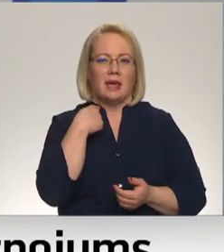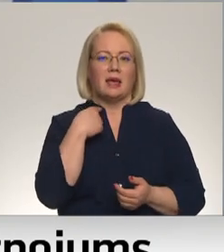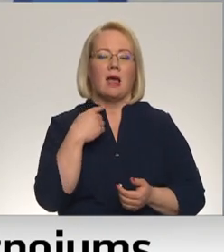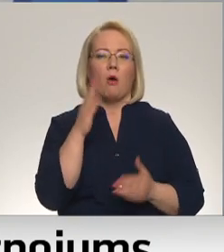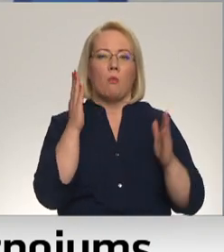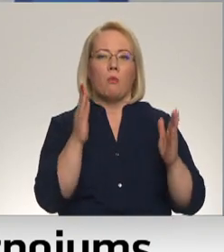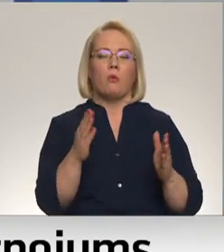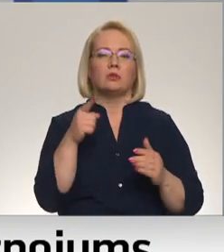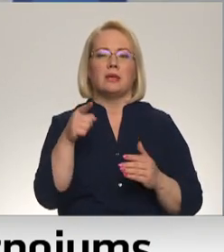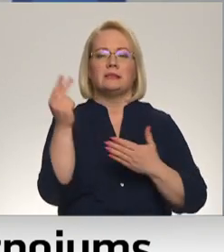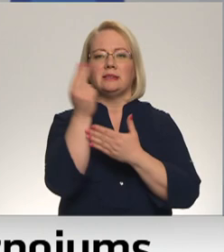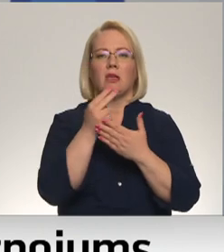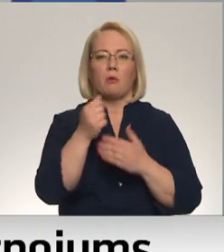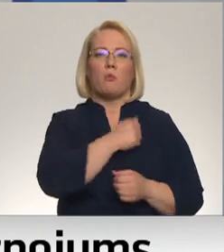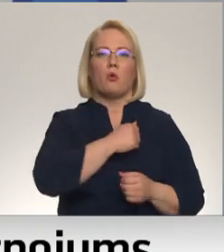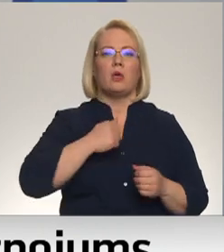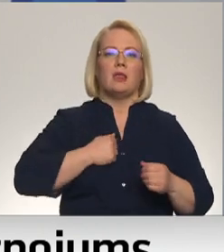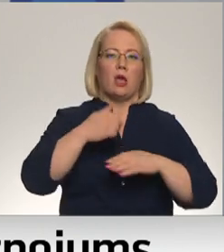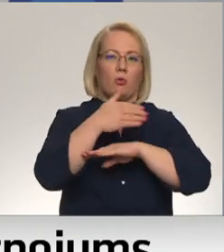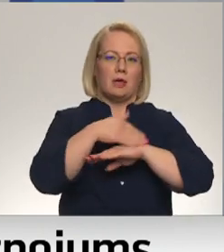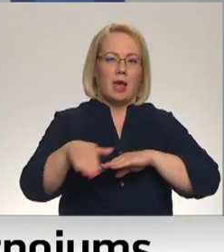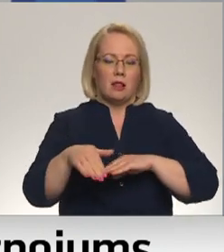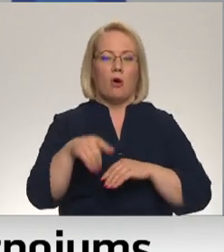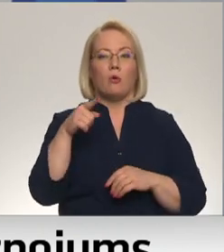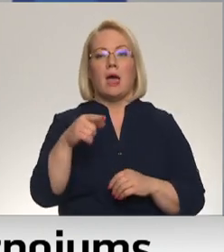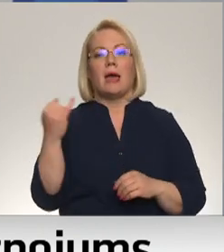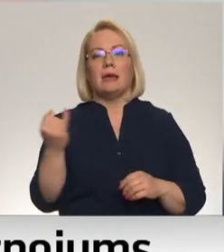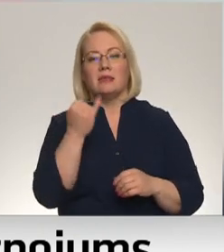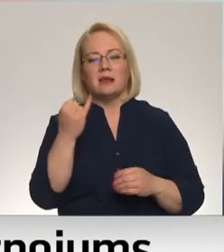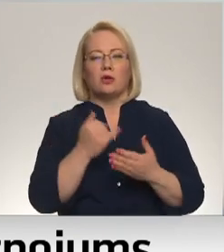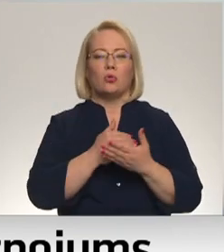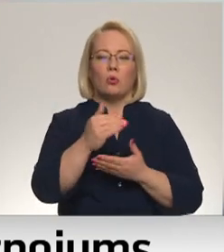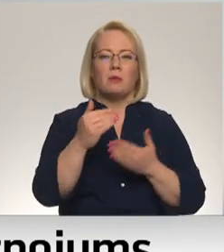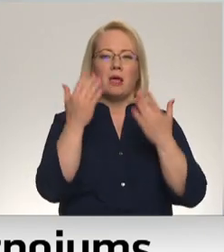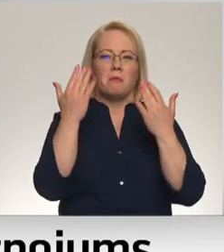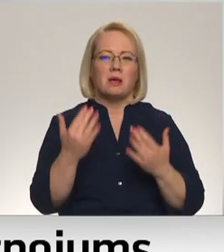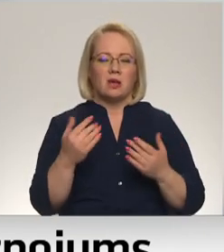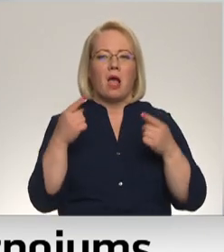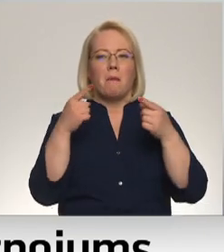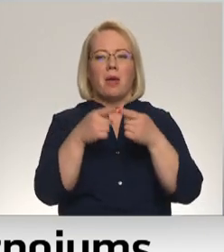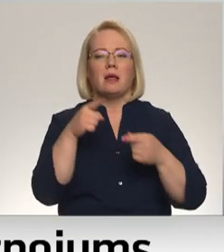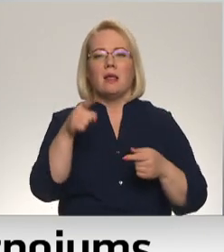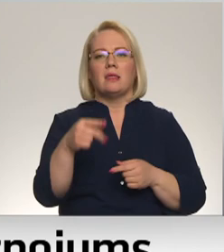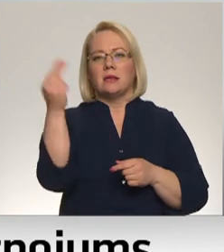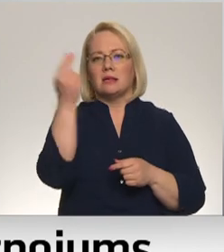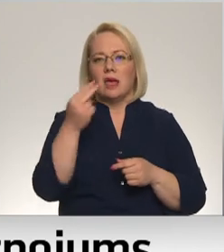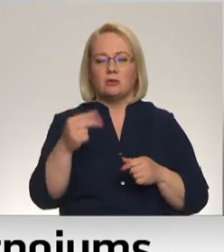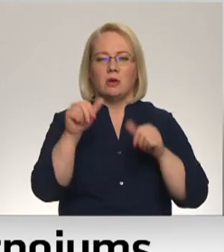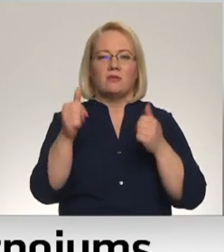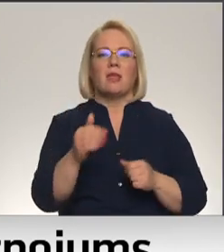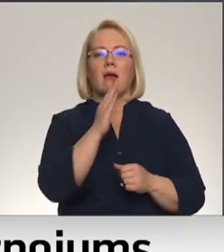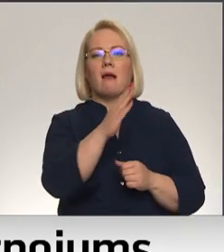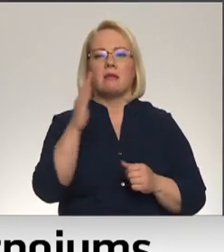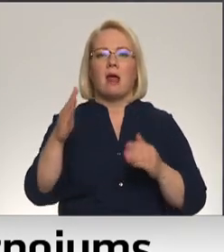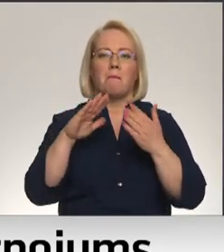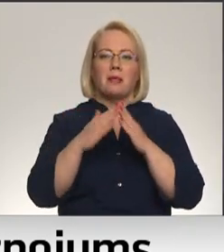taps šis zīmējums Bruņinieku ielā. Līdztek uz tām interesi par iespēju turpināt akciju ar mērķi, lai šāds gleznojums taptu teju katrā